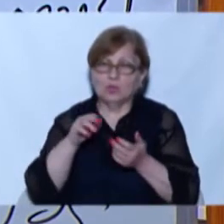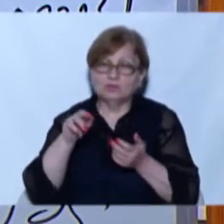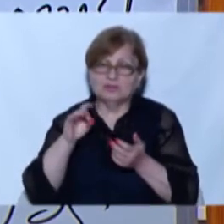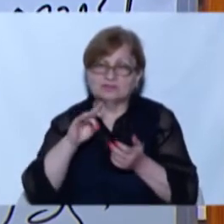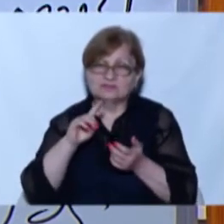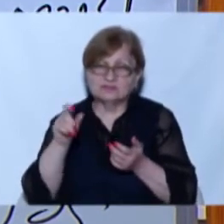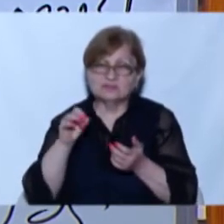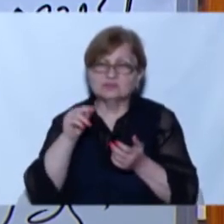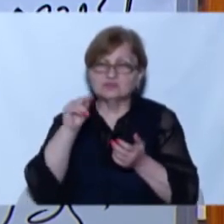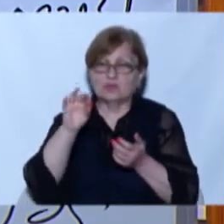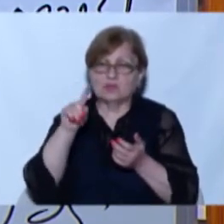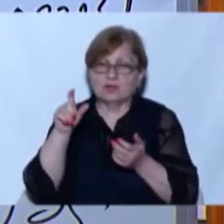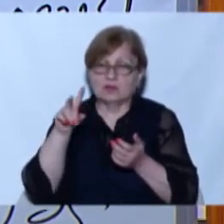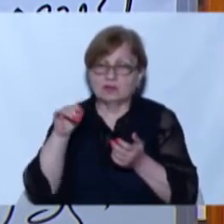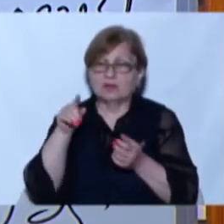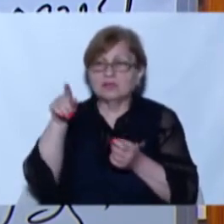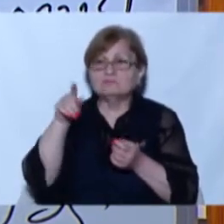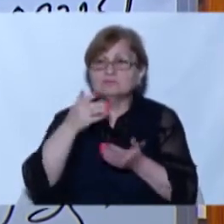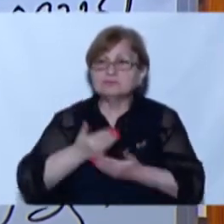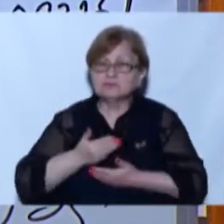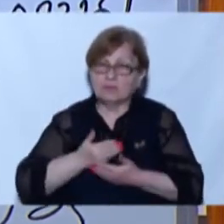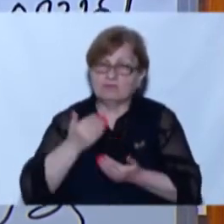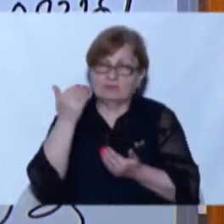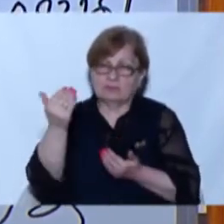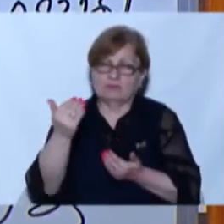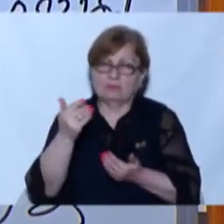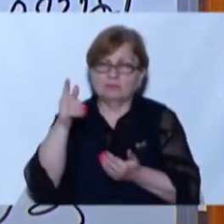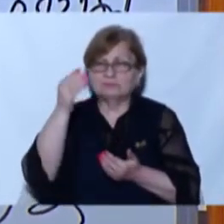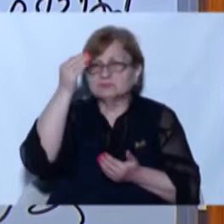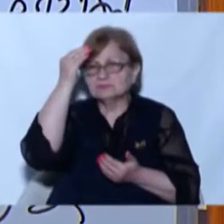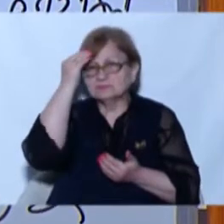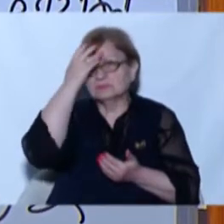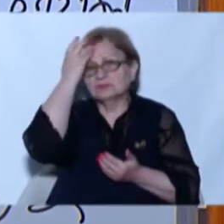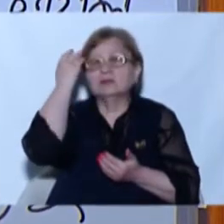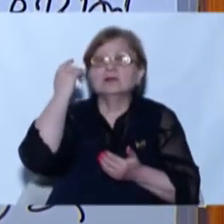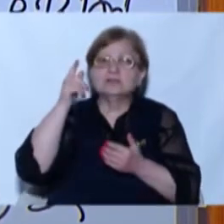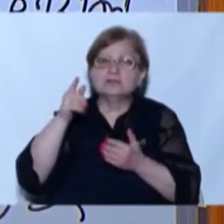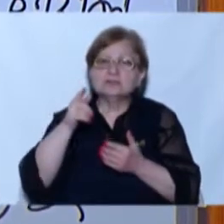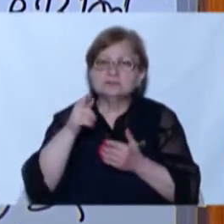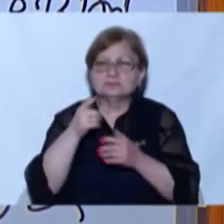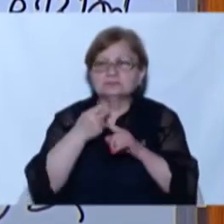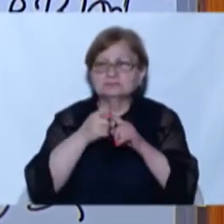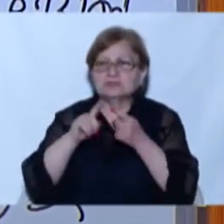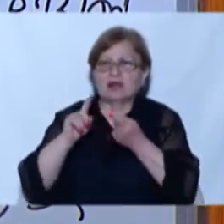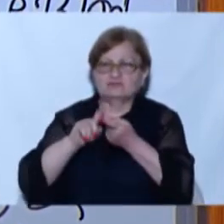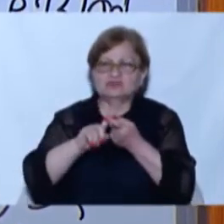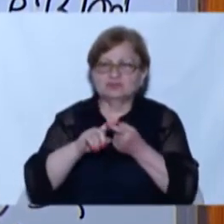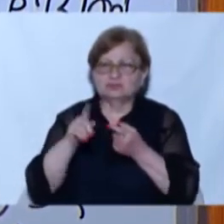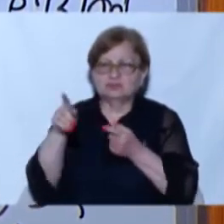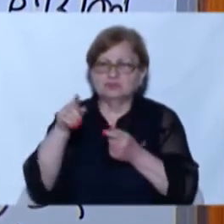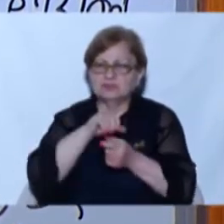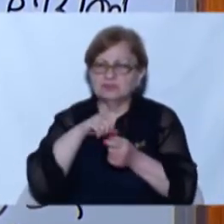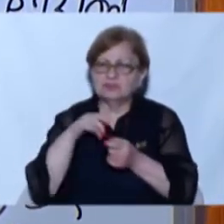ავტორის ცხოვრება, ავტორის წარმოდგენები განსაზღვრავს იმ თემებს, რომლებიც